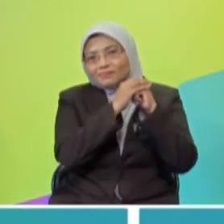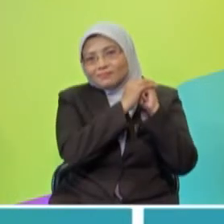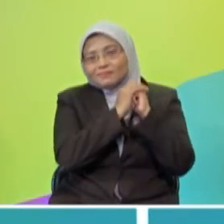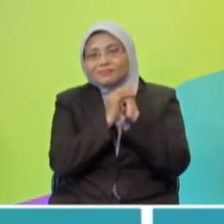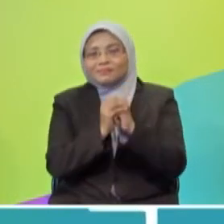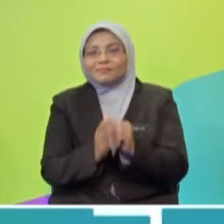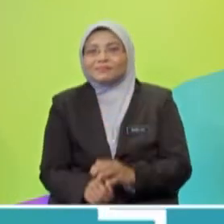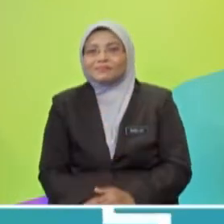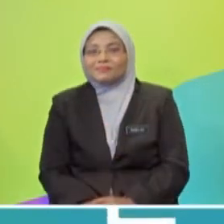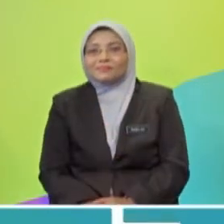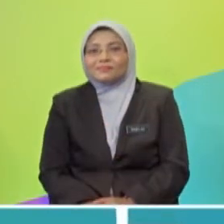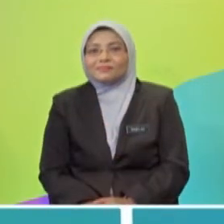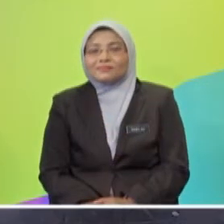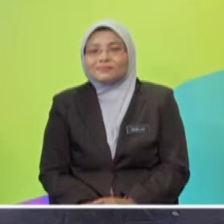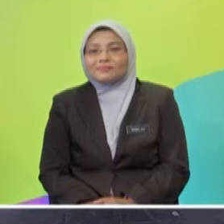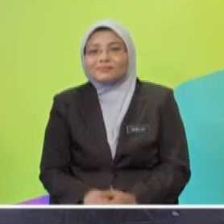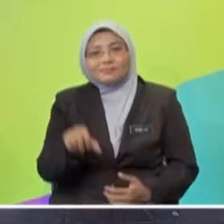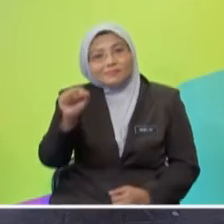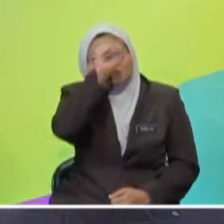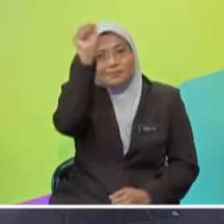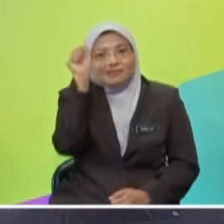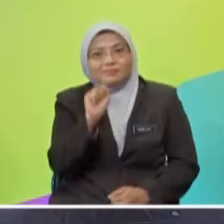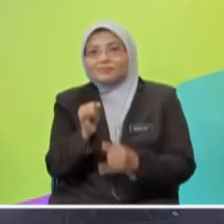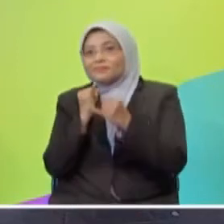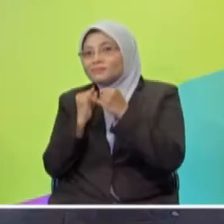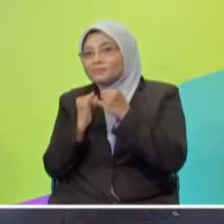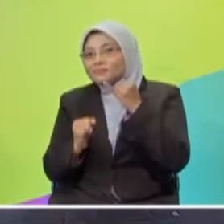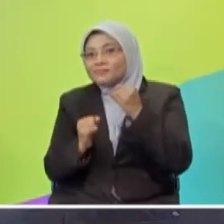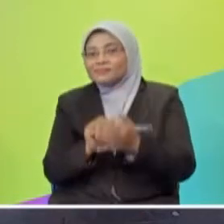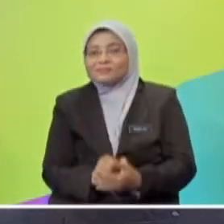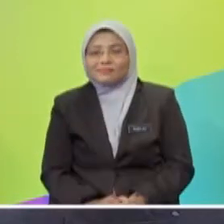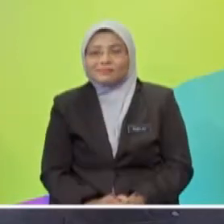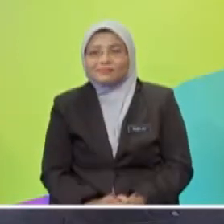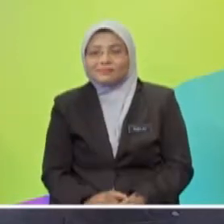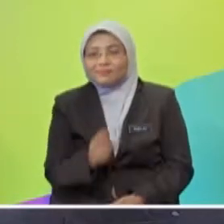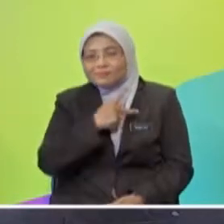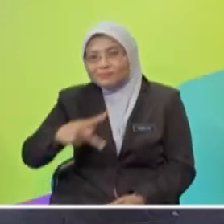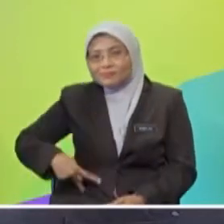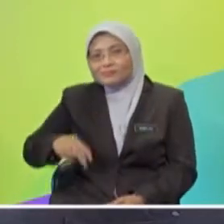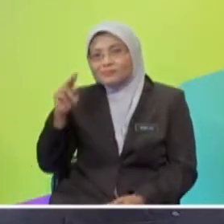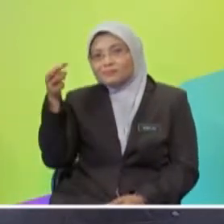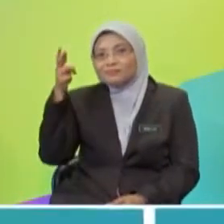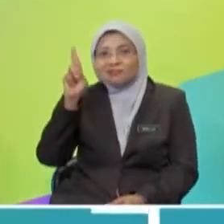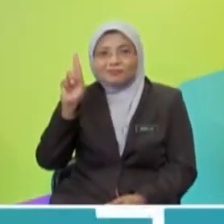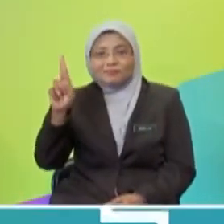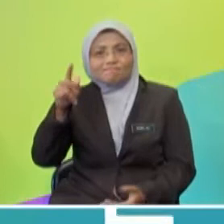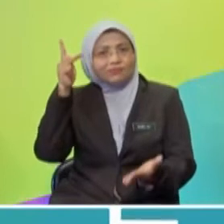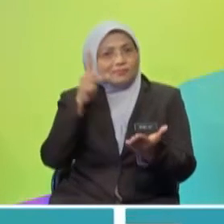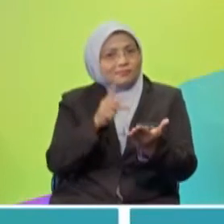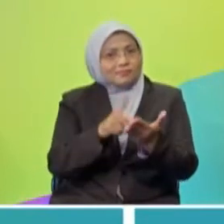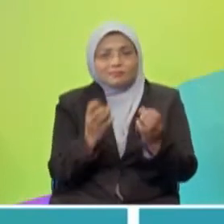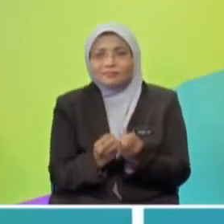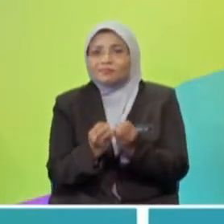dan tentara yang berjuang Oke soalnya yang terakhir Khalifah Umar bin khoththob radhiyallahu Anhu memperkenalkan pelbagai